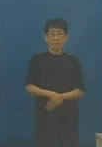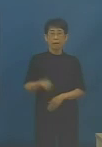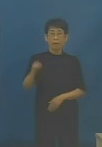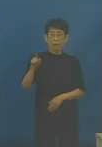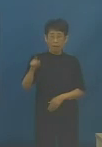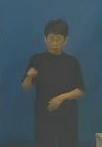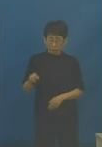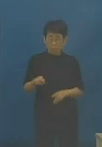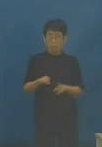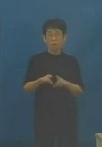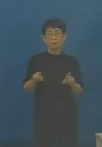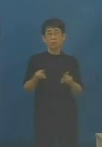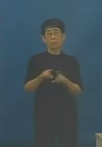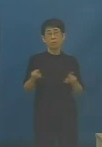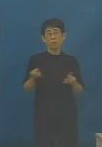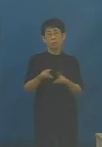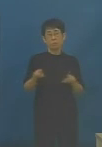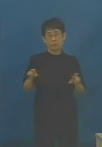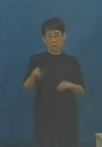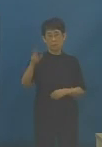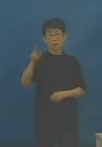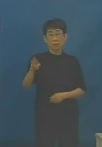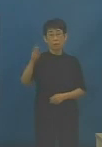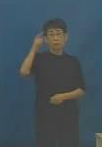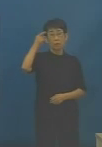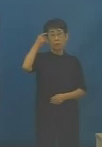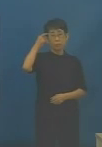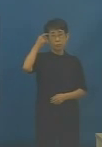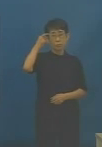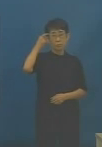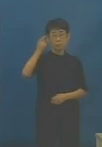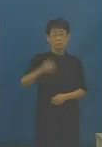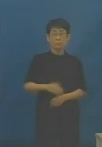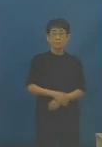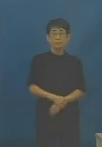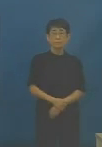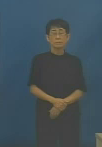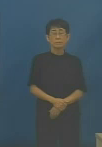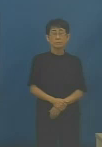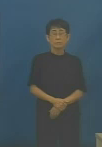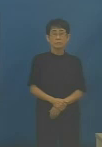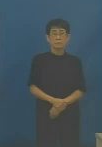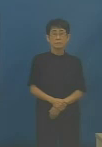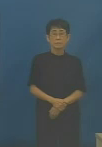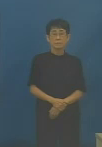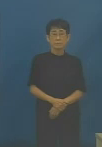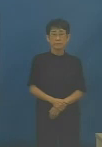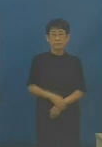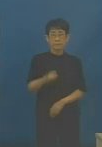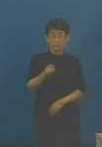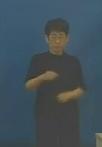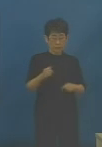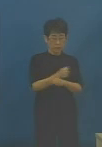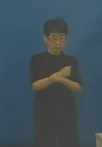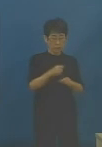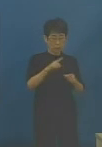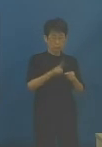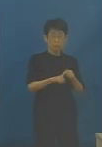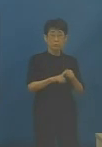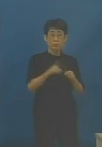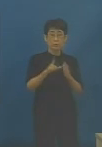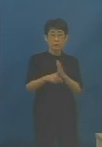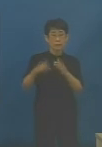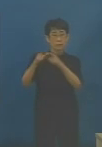ないというか当然の帰結なのかなというふうに思います。でまたその作業している過程の中で国の方